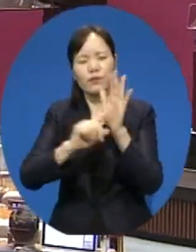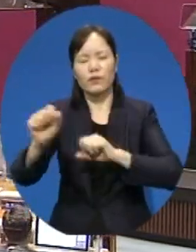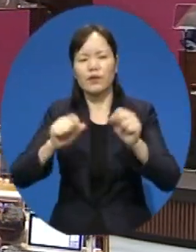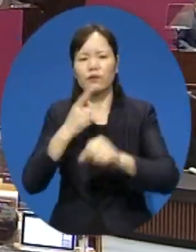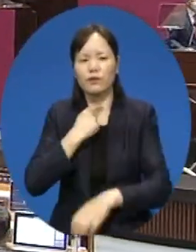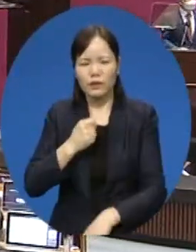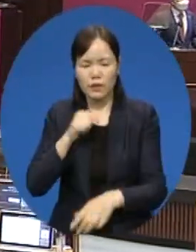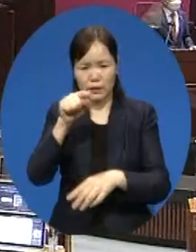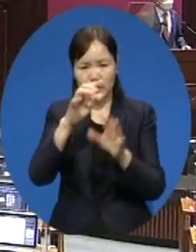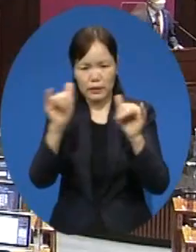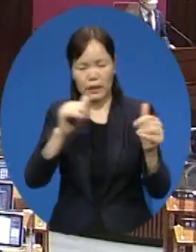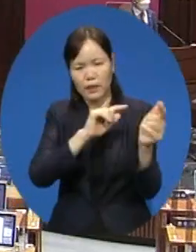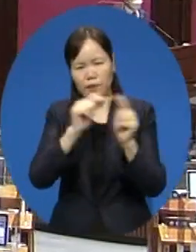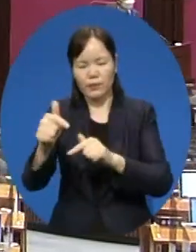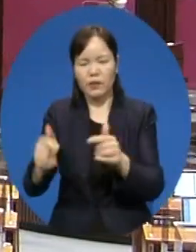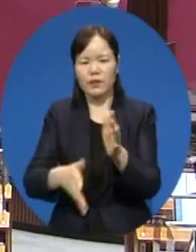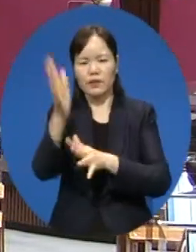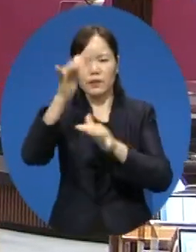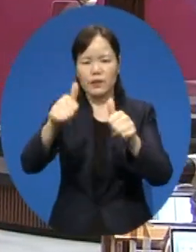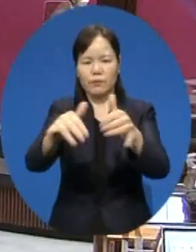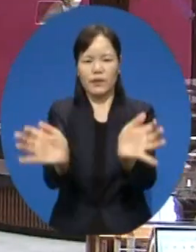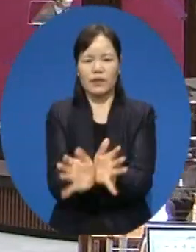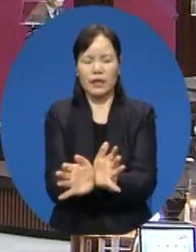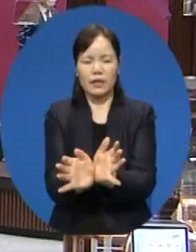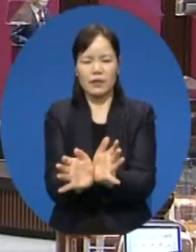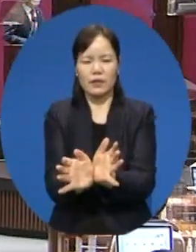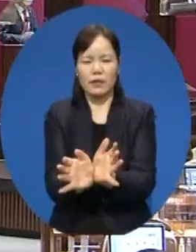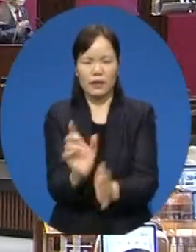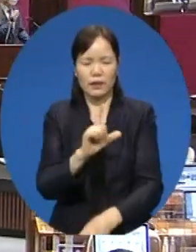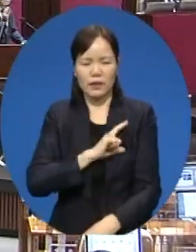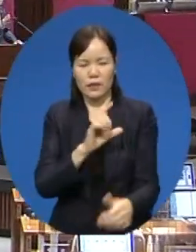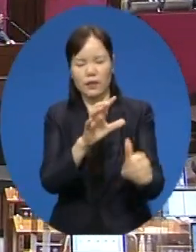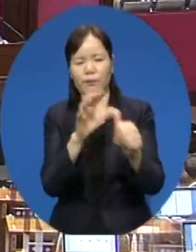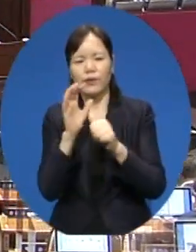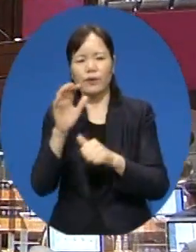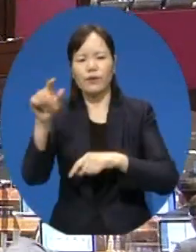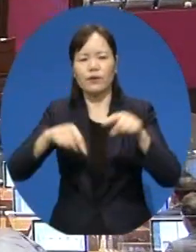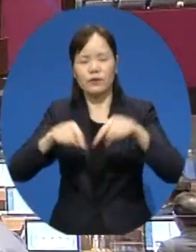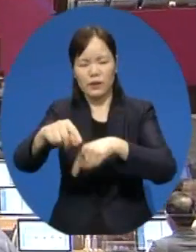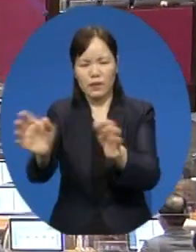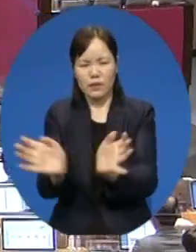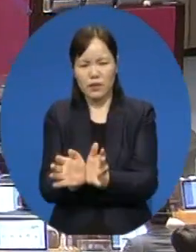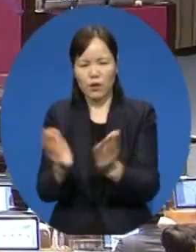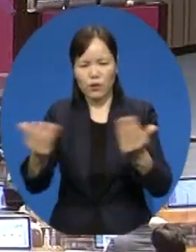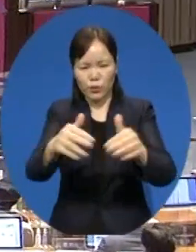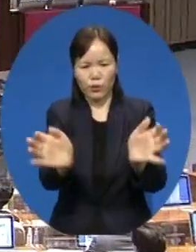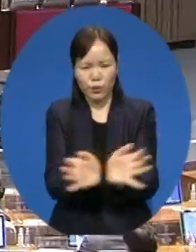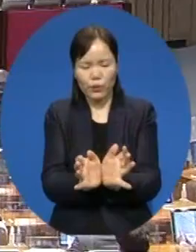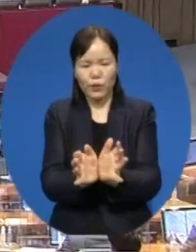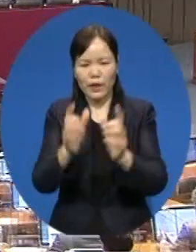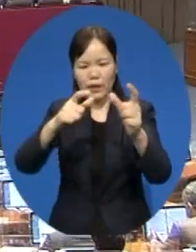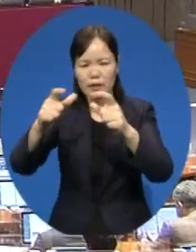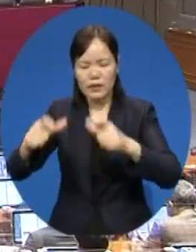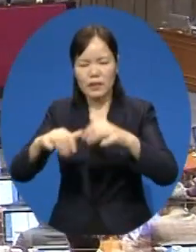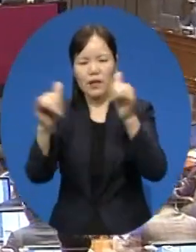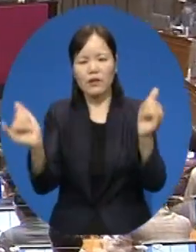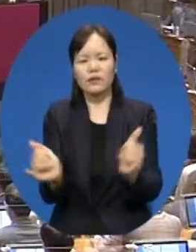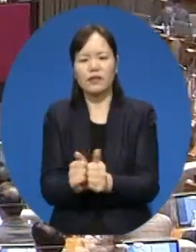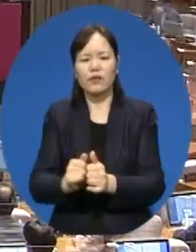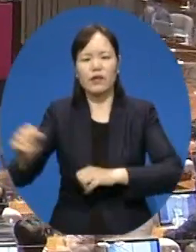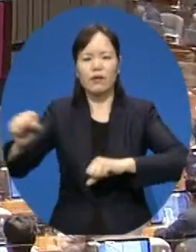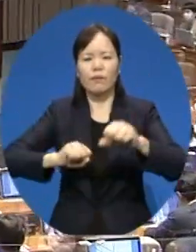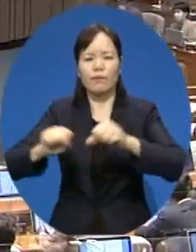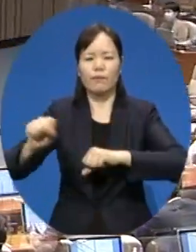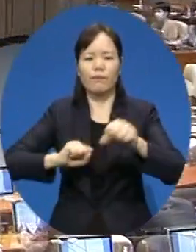이 사람들은 시민단체 활동가라는 명칭을 달고서 정치권, 노동계, 지역사회에서 활개를